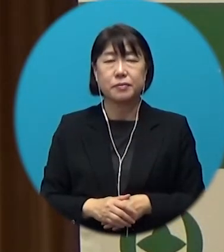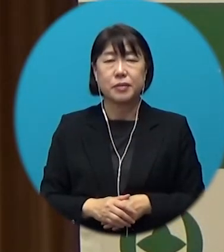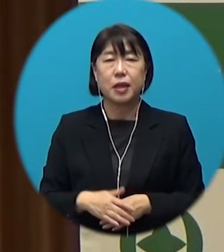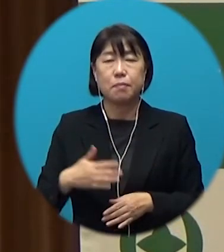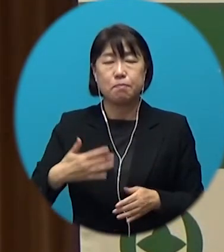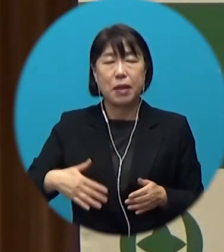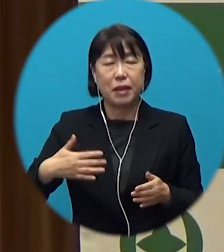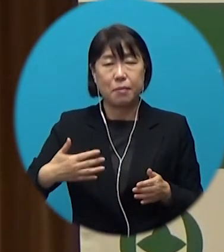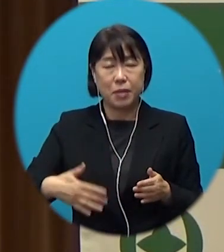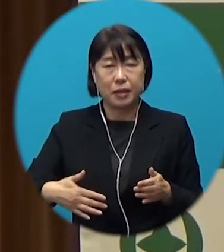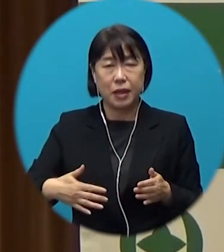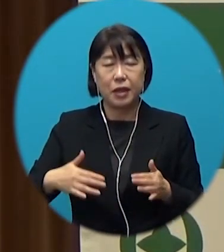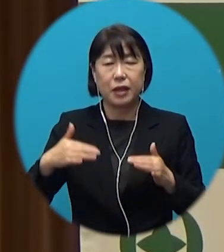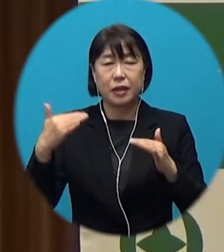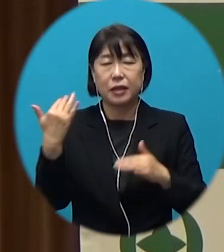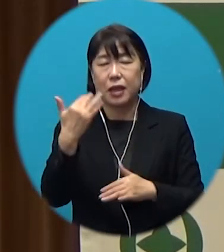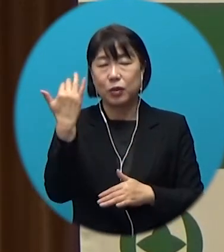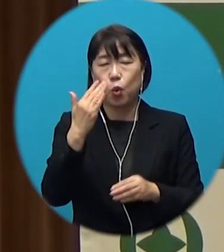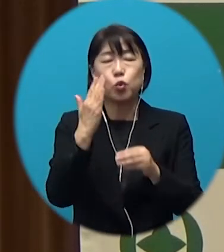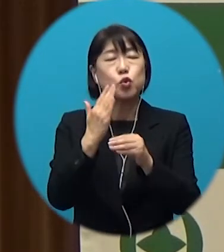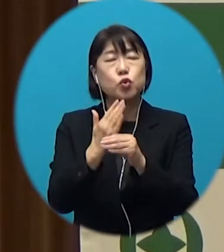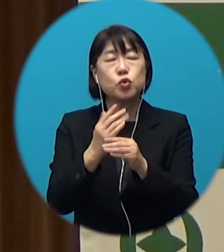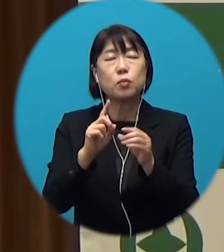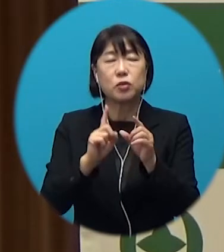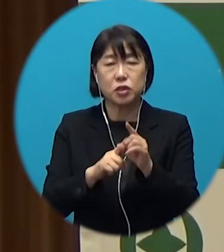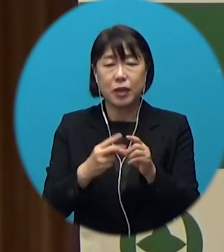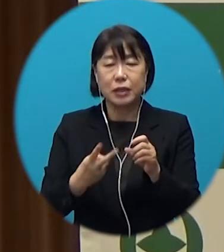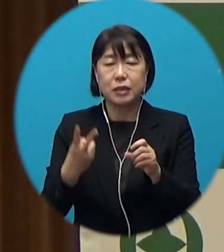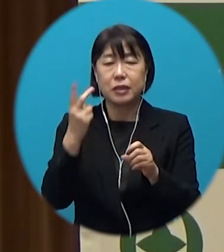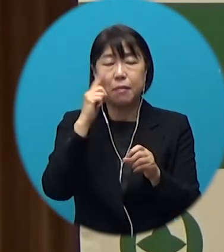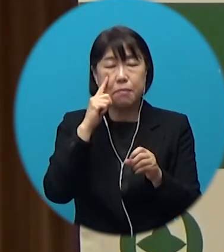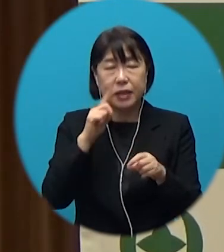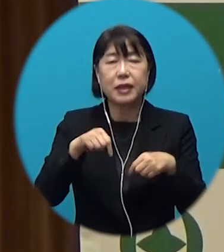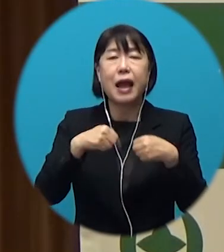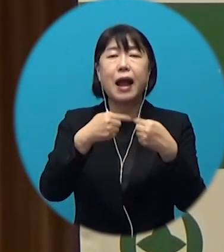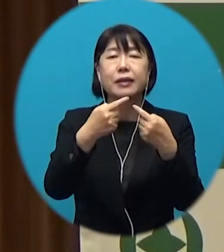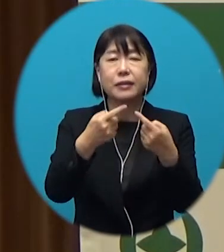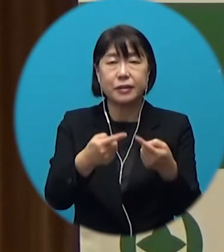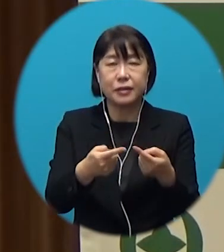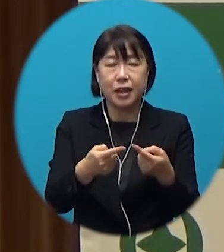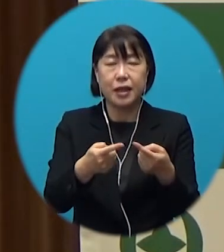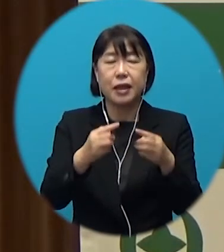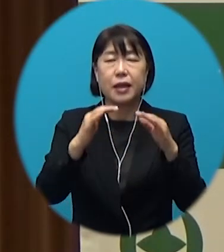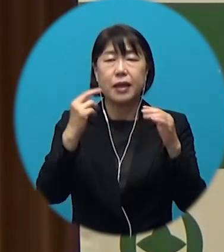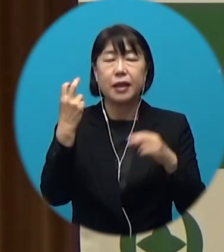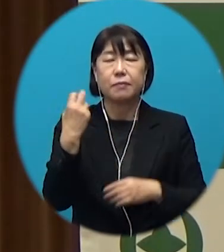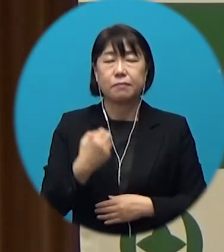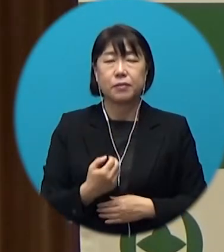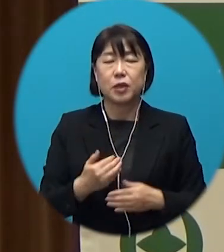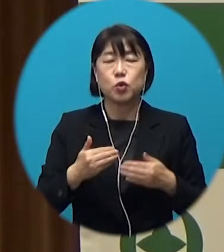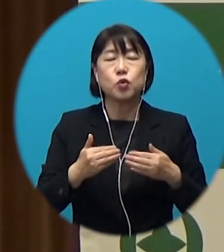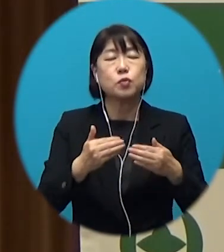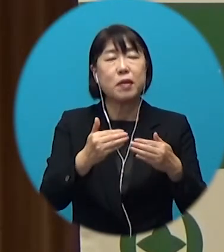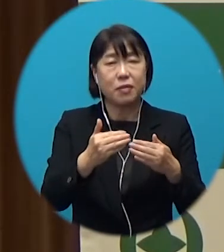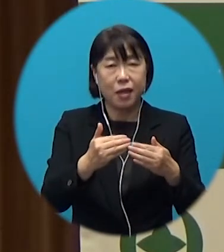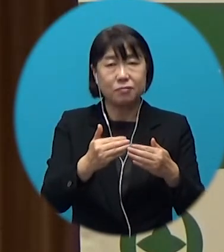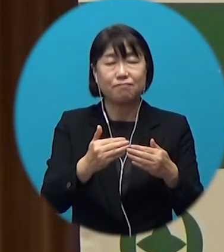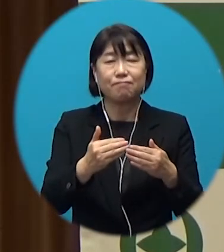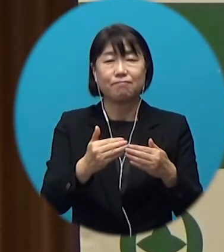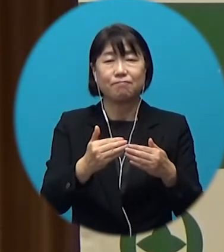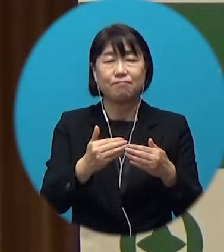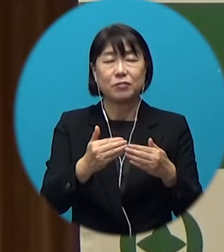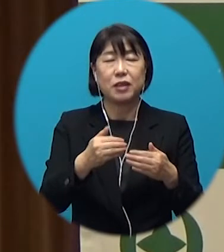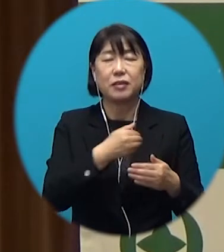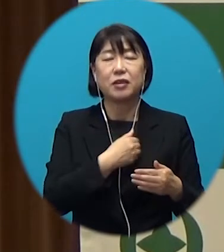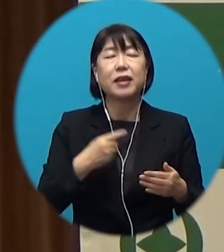まだ検討途上のものにつきましては2年目に入ってですね、検討を進めまして、できるだけ